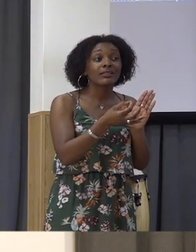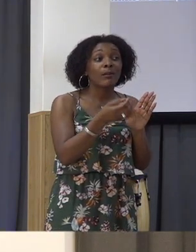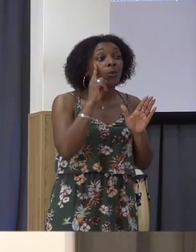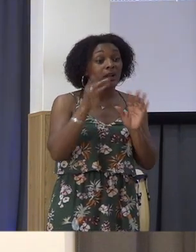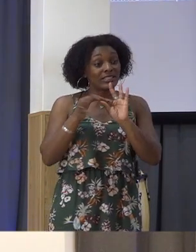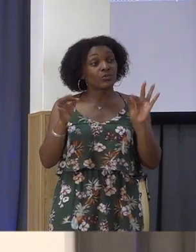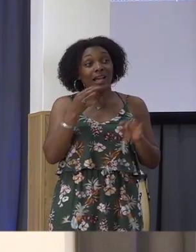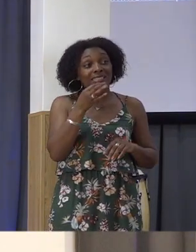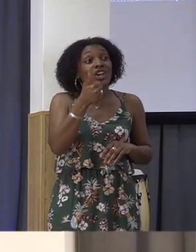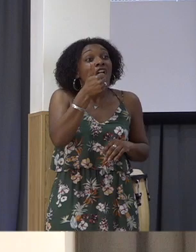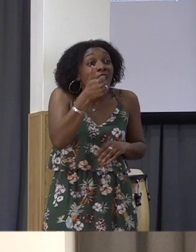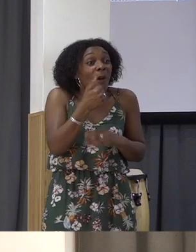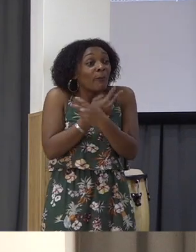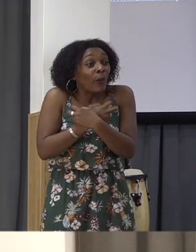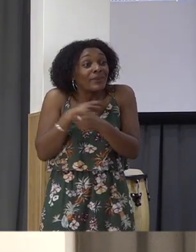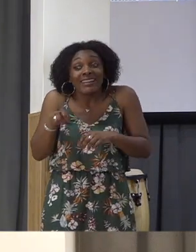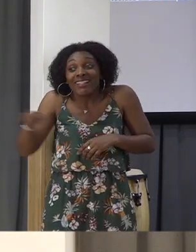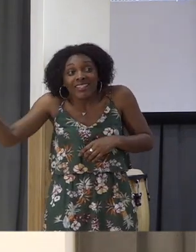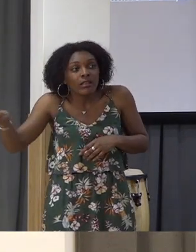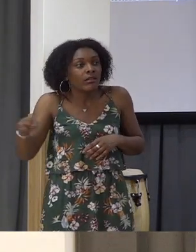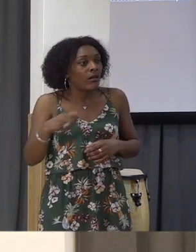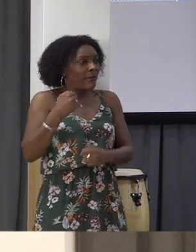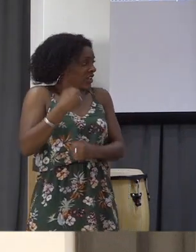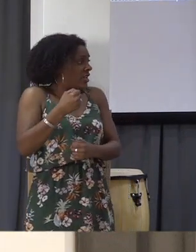maître est allé à sa recherche.